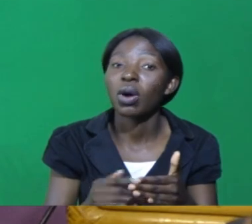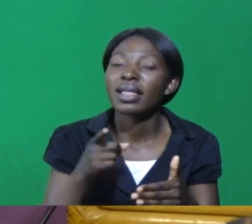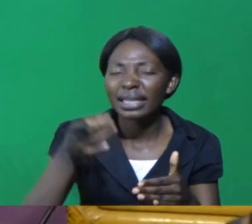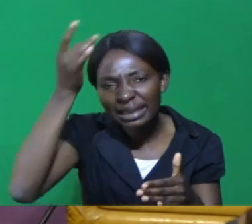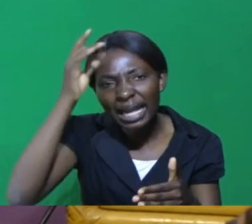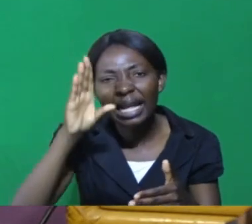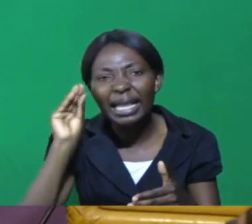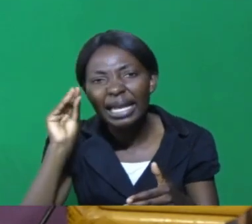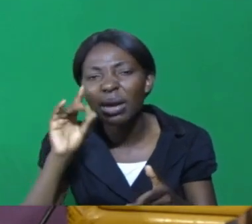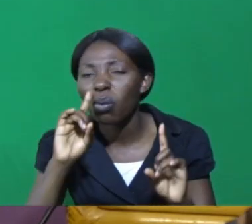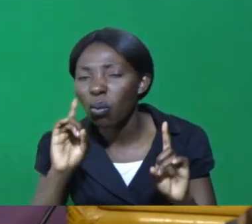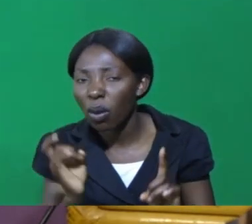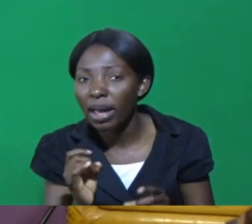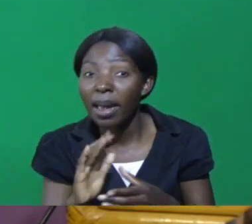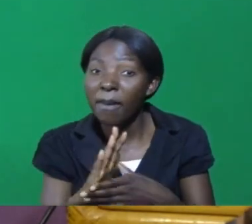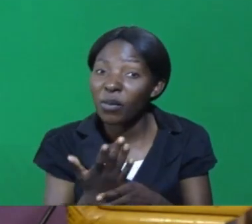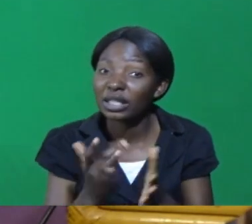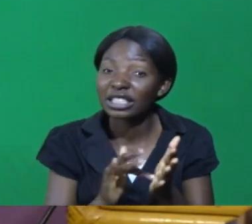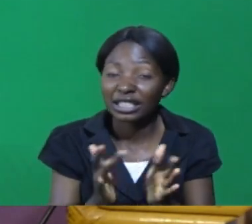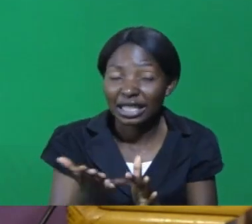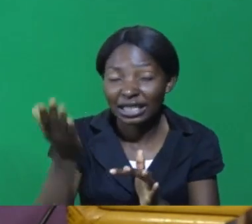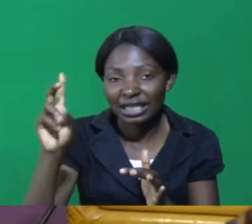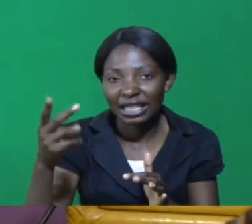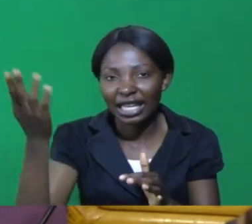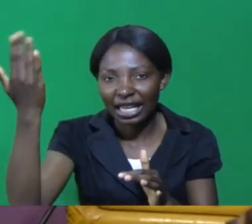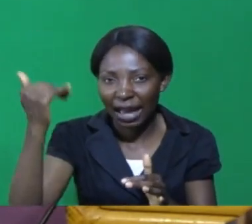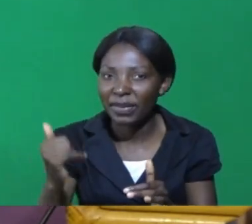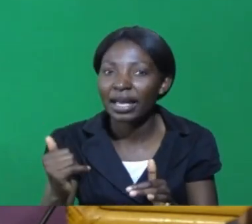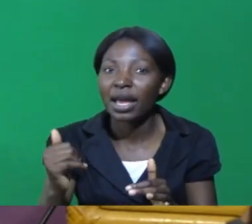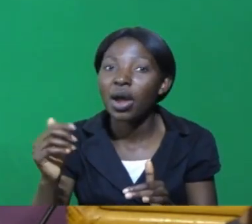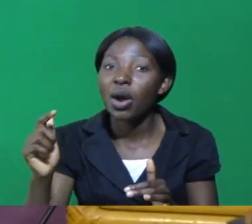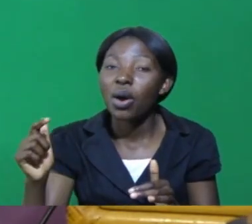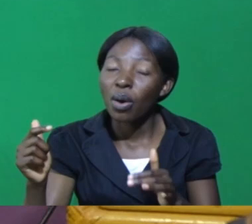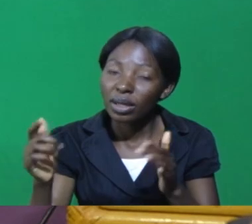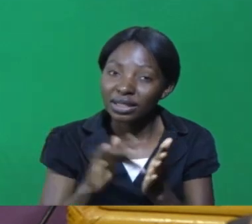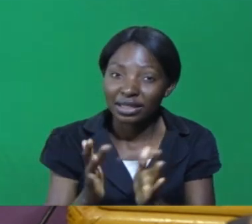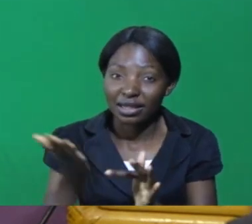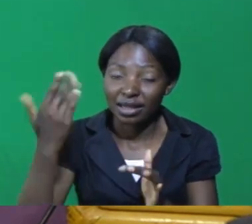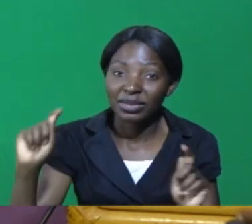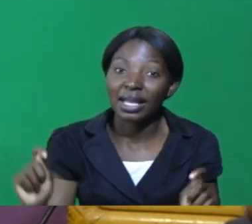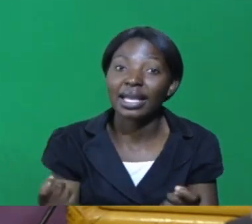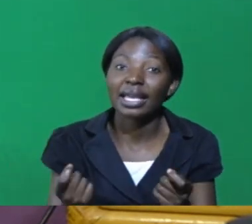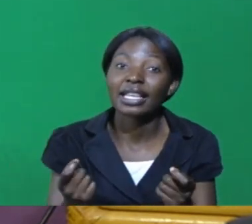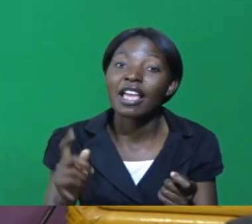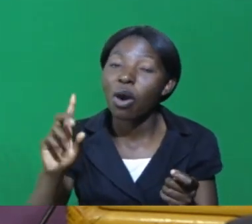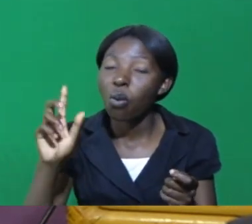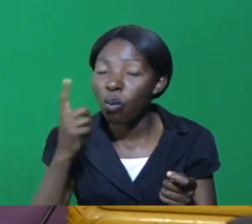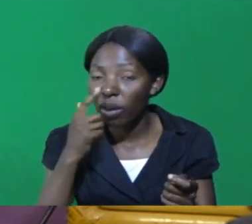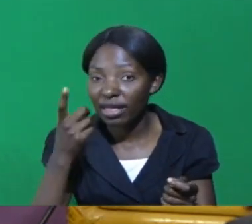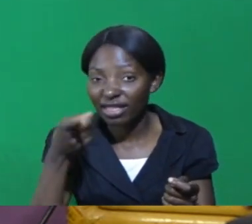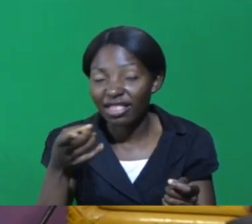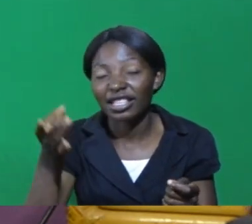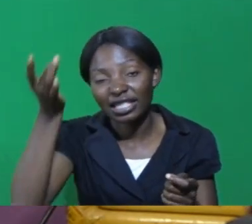kumudzidzirei? Hanzi zuva rekuuya kwaKristu harisvike mambo iyeye asati aonekwa. Saka vatanga kutijoina nhasi